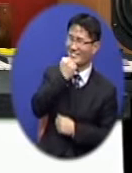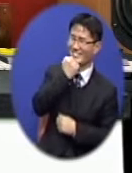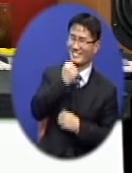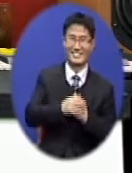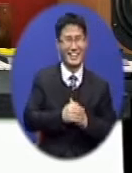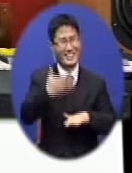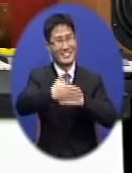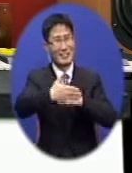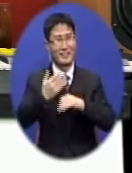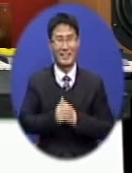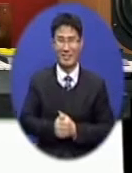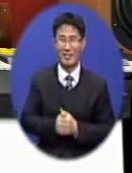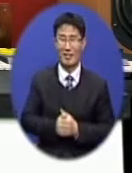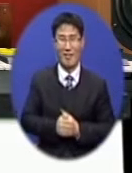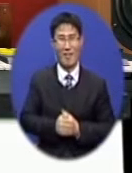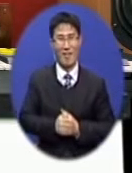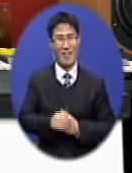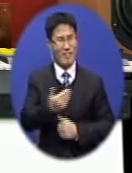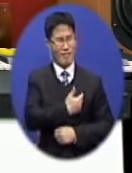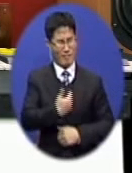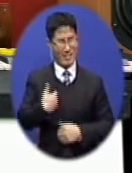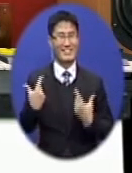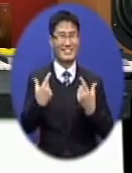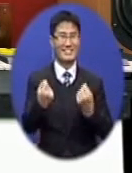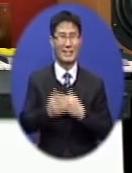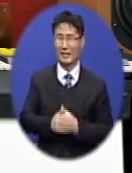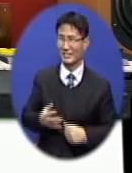아유, 고맙습니다. 아주 호탕하신 분 같으세요.